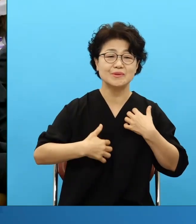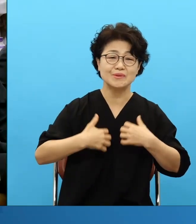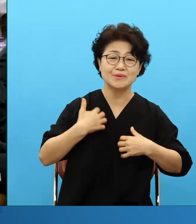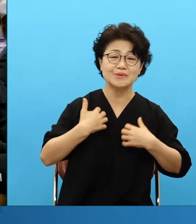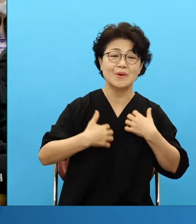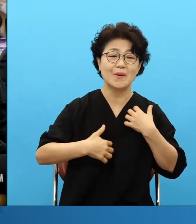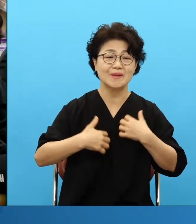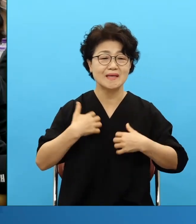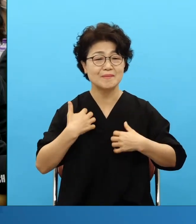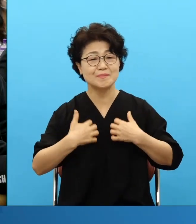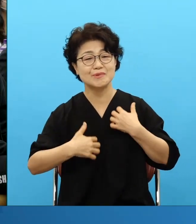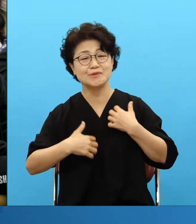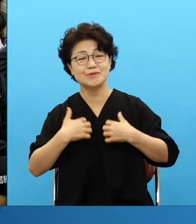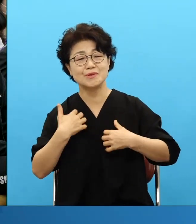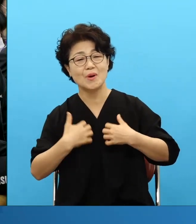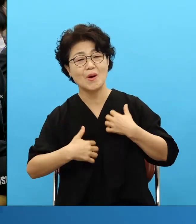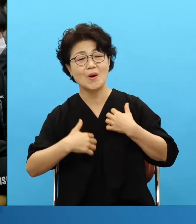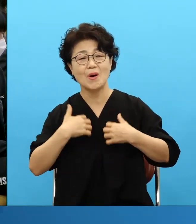기쁘고